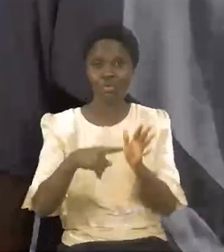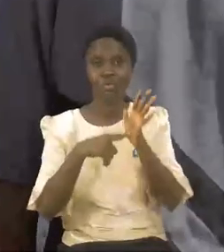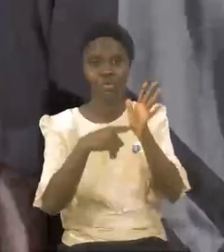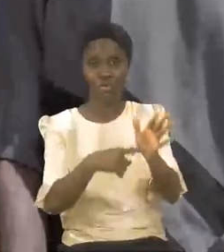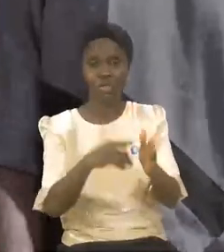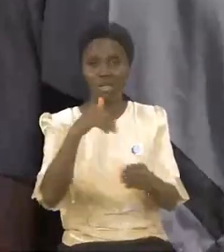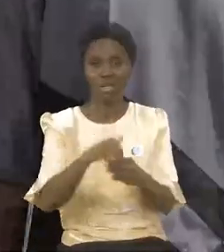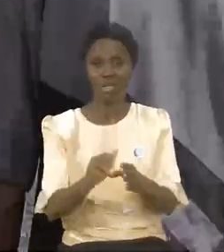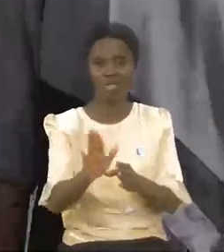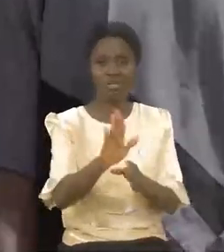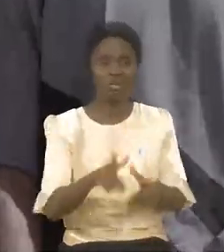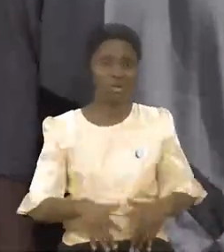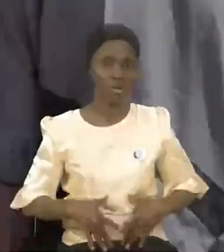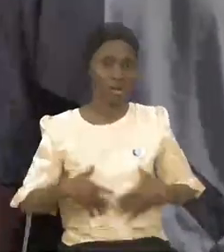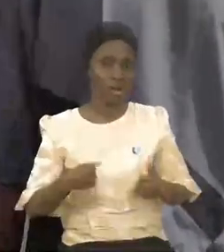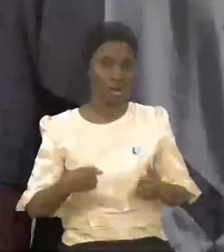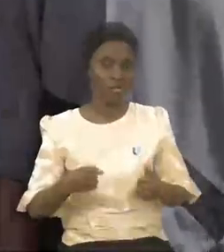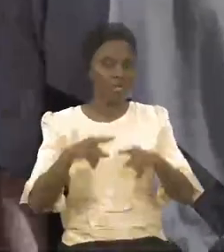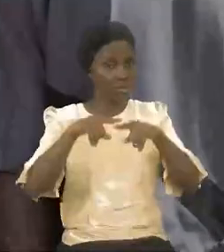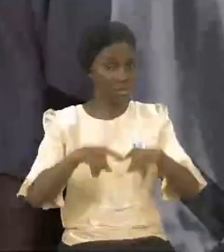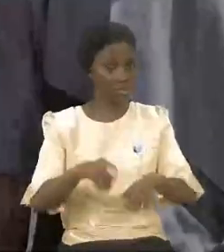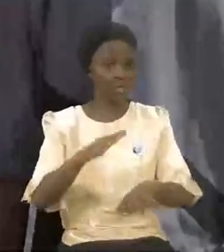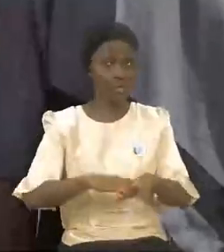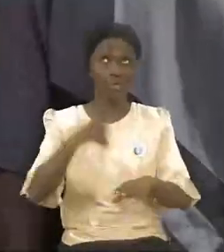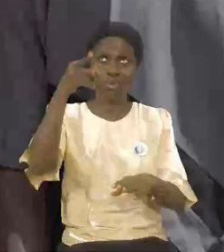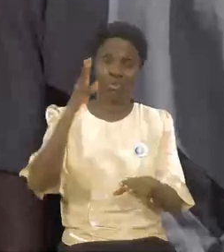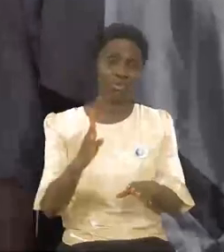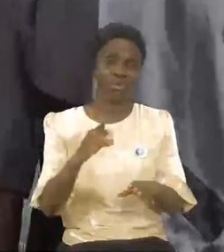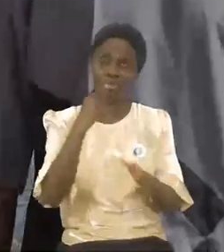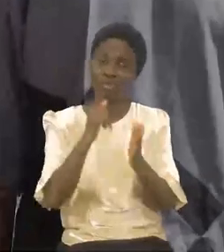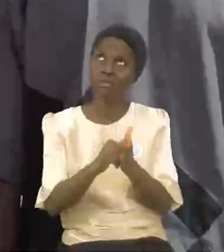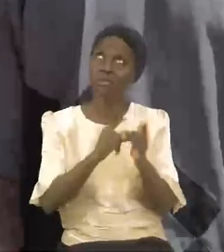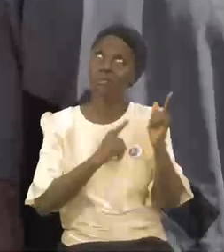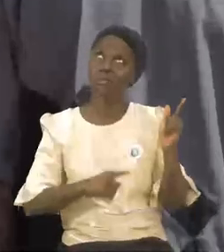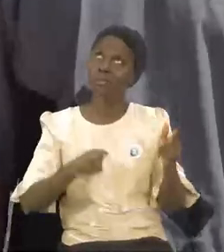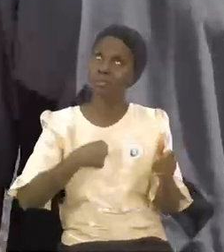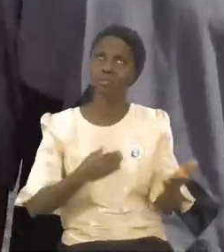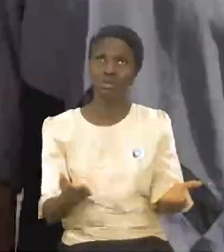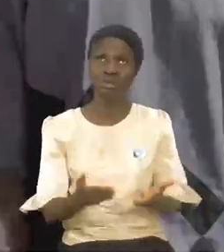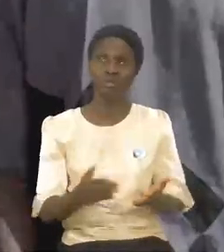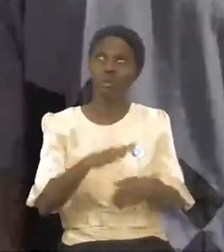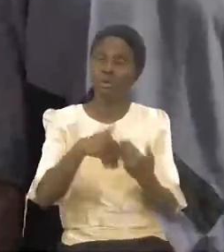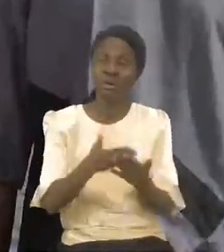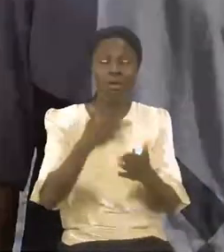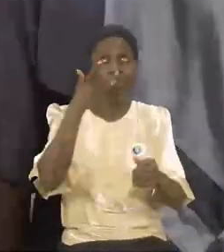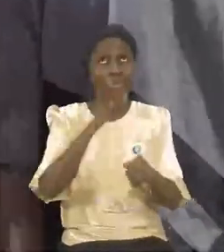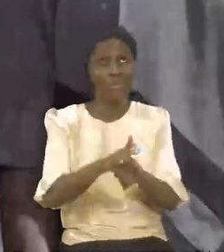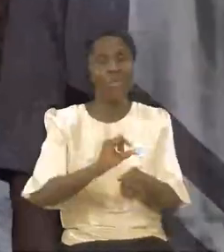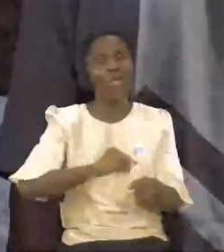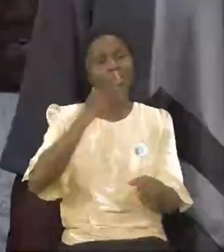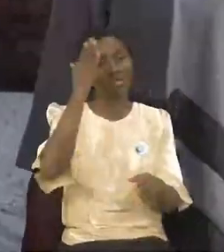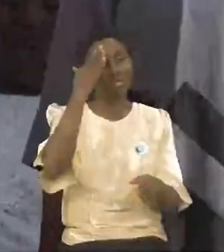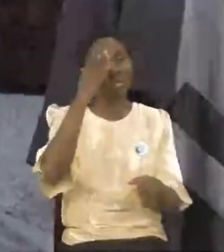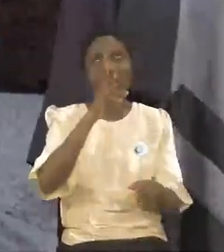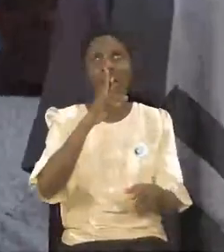qui se manifeste dans ta vie. Dépends du Seigneur et dis, Seigneur, me voici. Toutes les promesses, tes